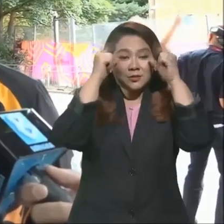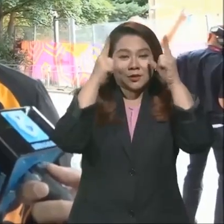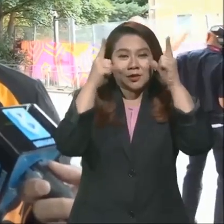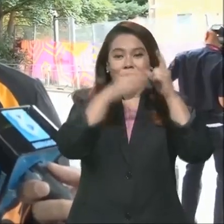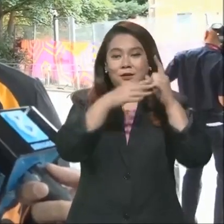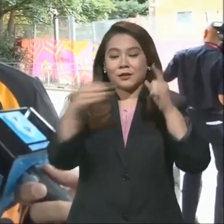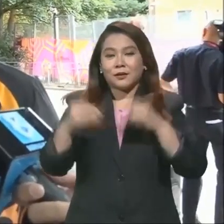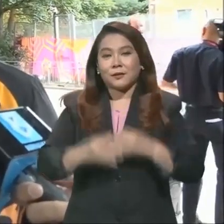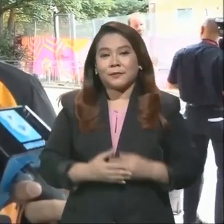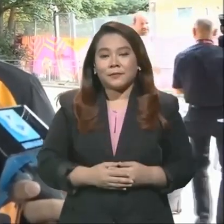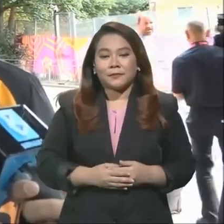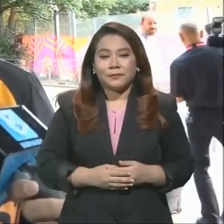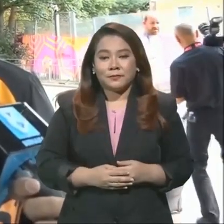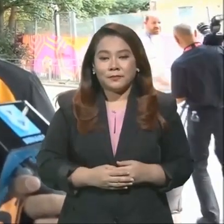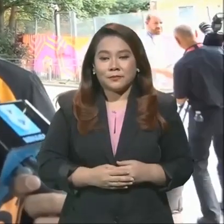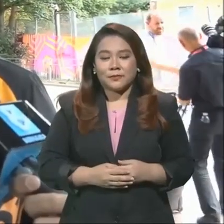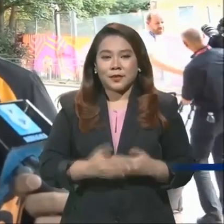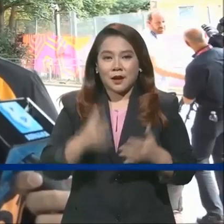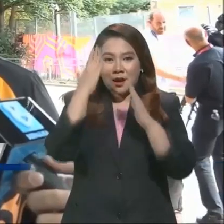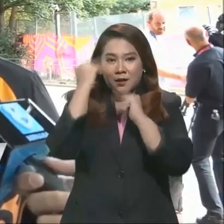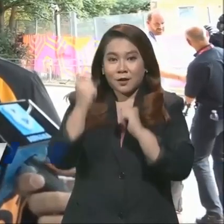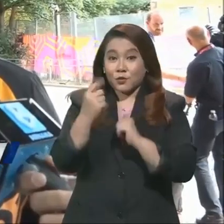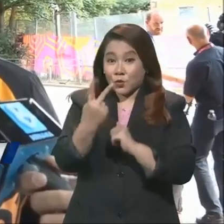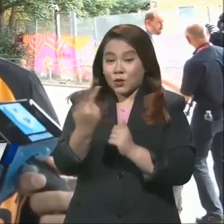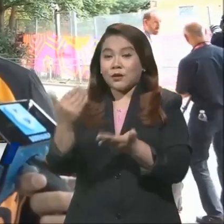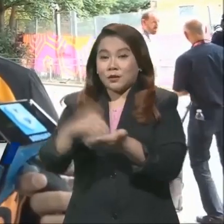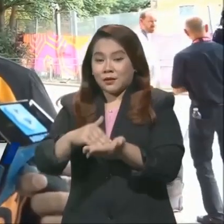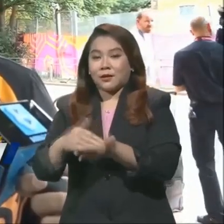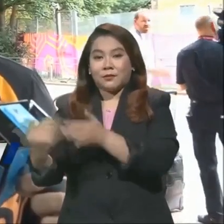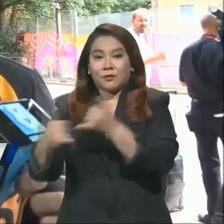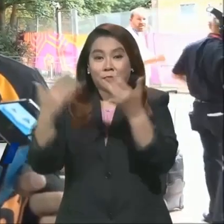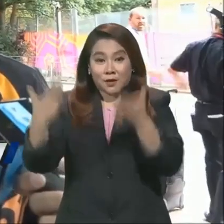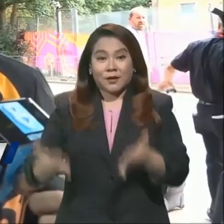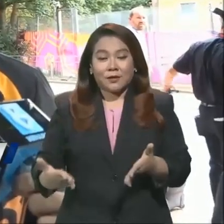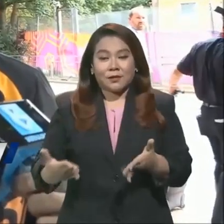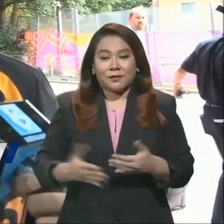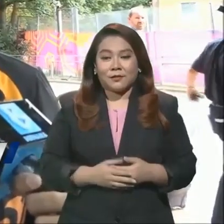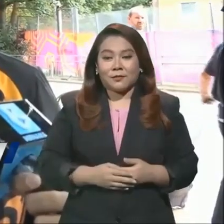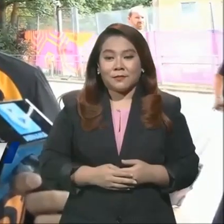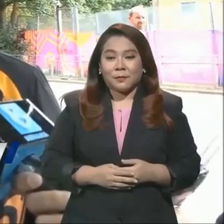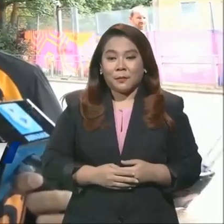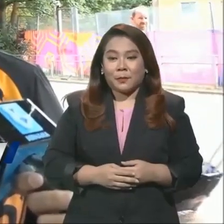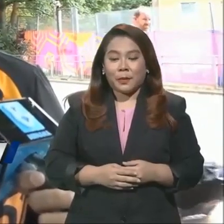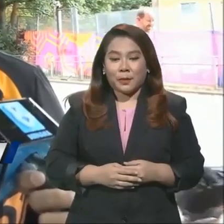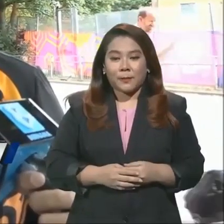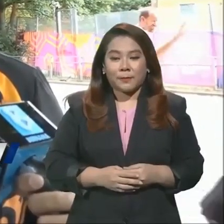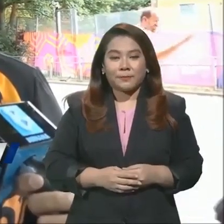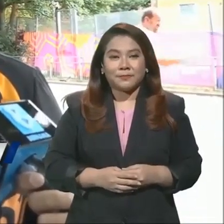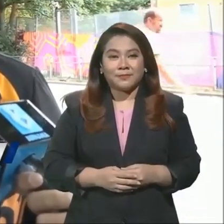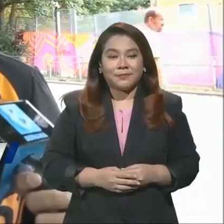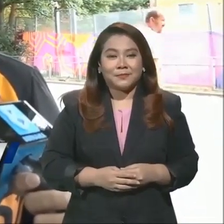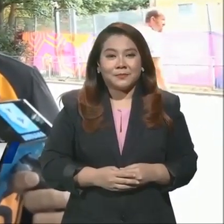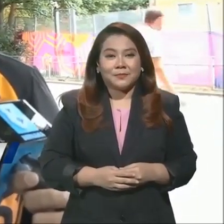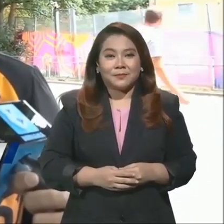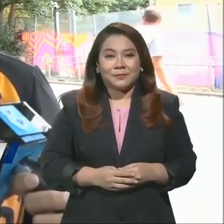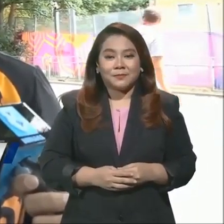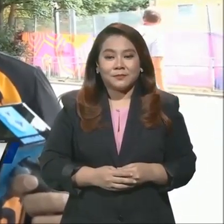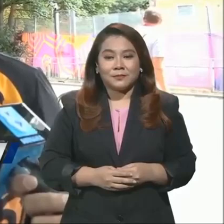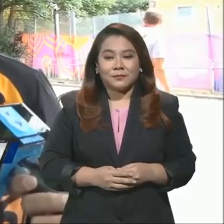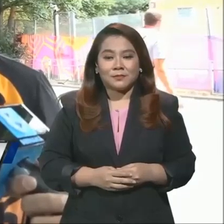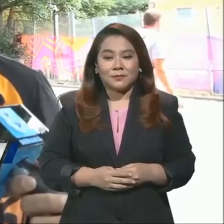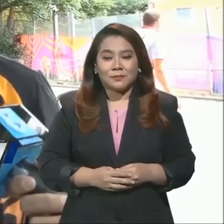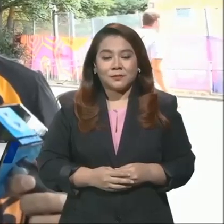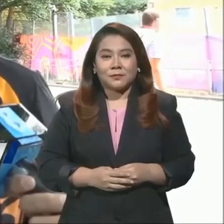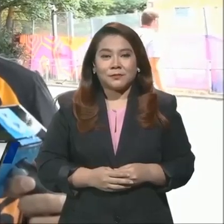harap Aifa Azman dan juga kawan dia, saya lupa nama dia,